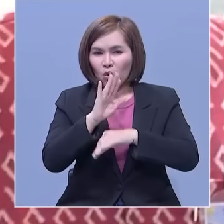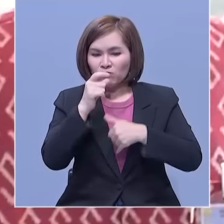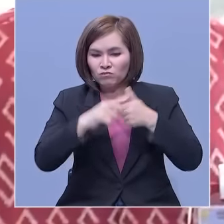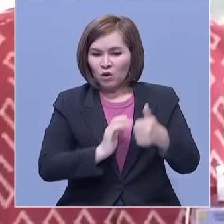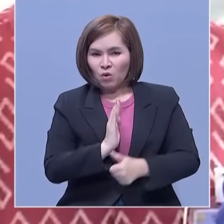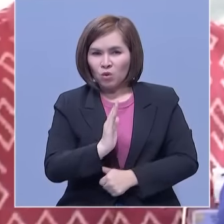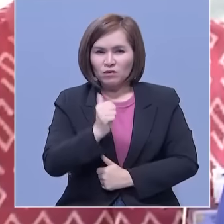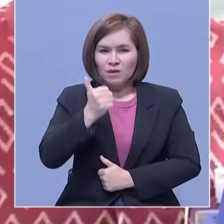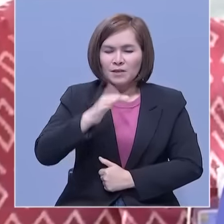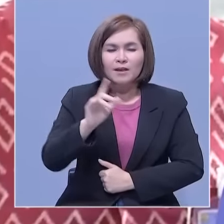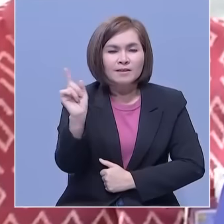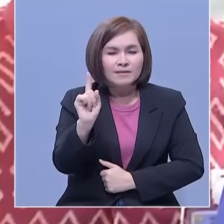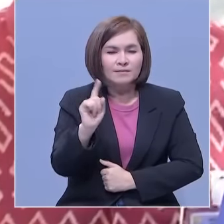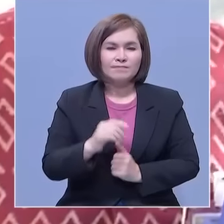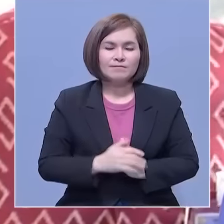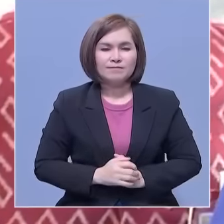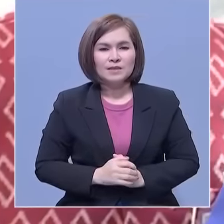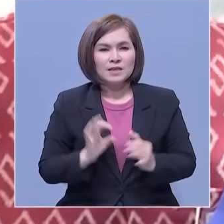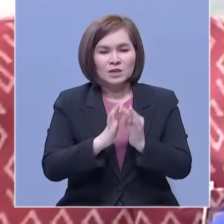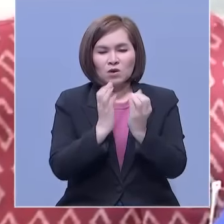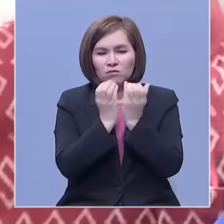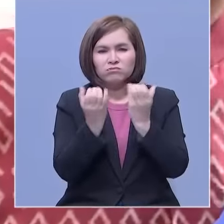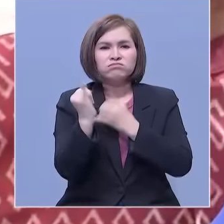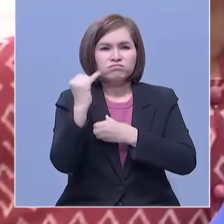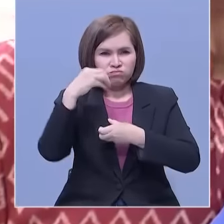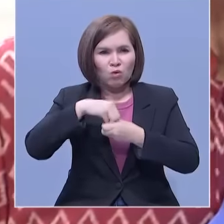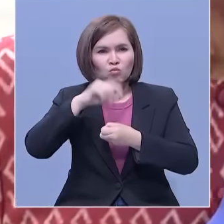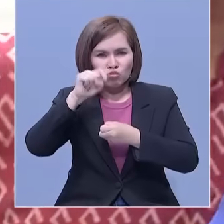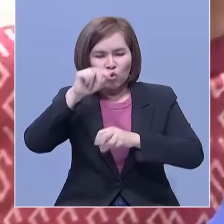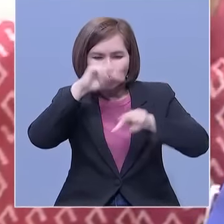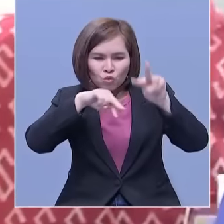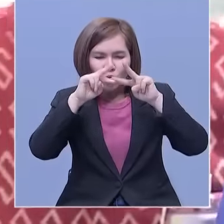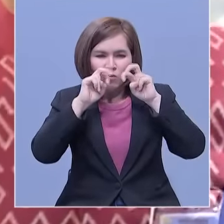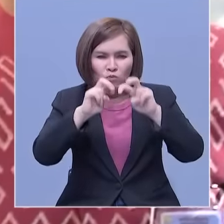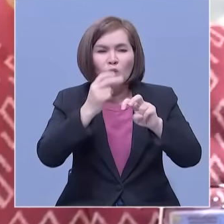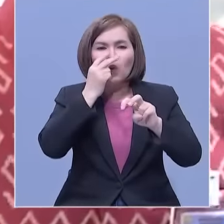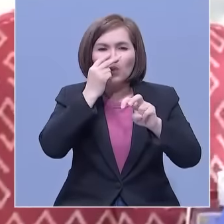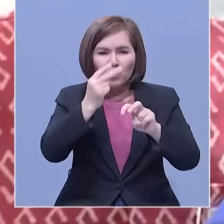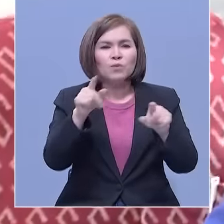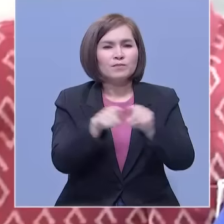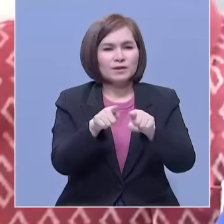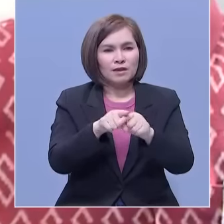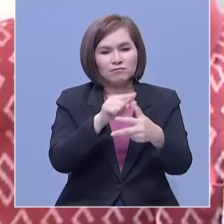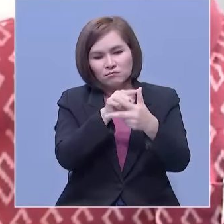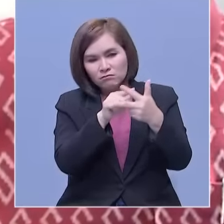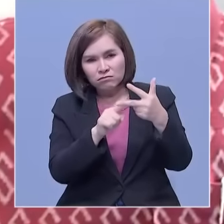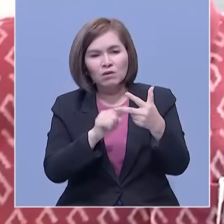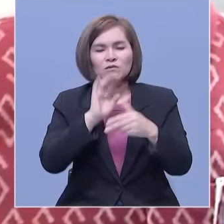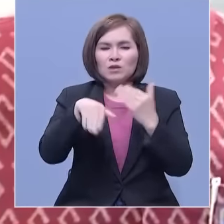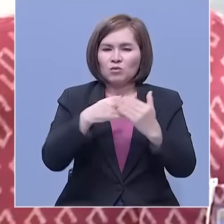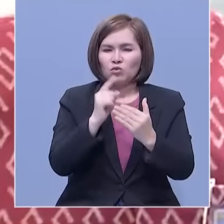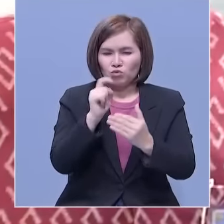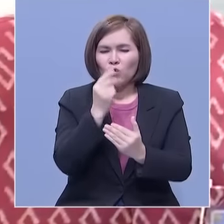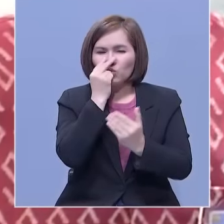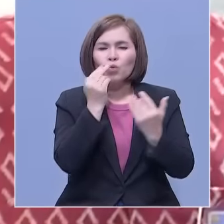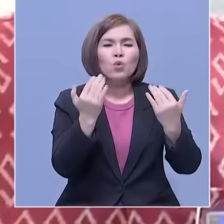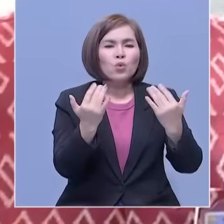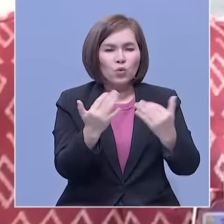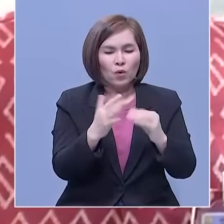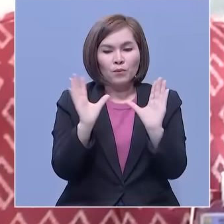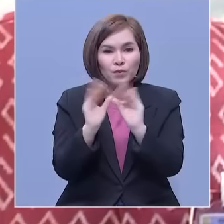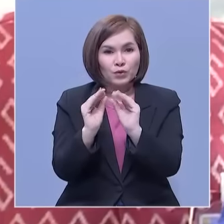สุจริตเป็นที่ประจักษ์และเรื่องของจิตธรรมก็ยังคงอยู่นะครับเพราะฉะนั้นต้องรอลุ้นนะฮะวันนี้ต้องลุ้นกันหลัง